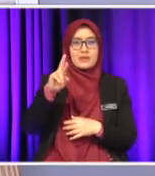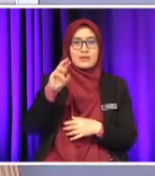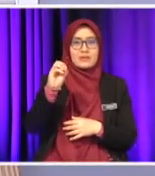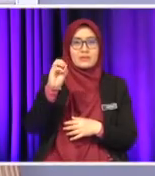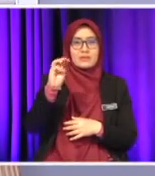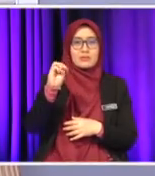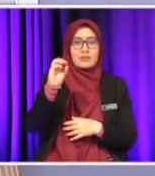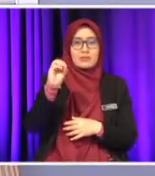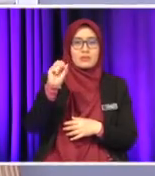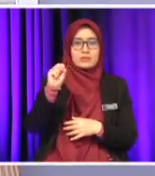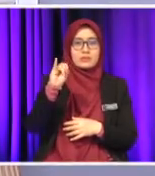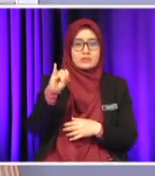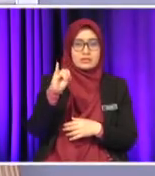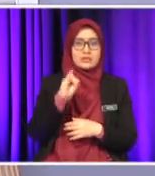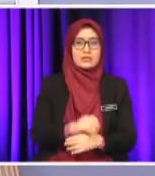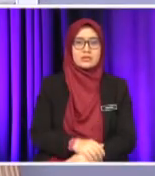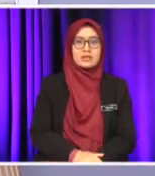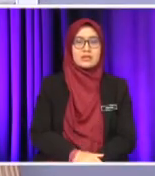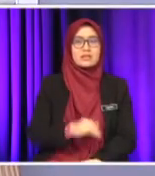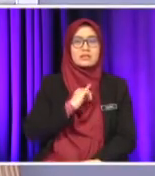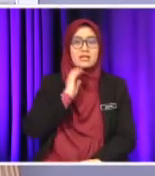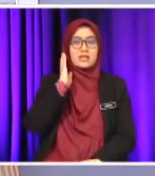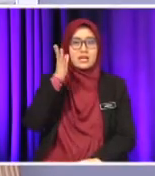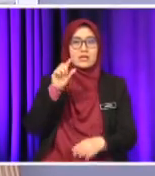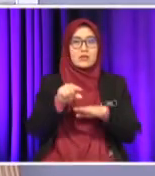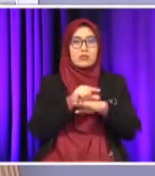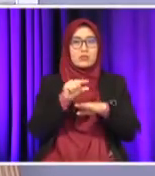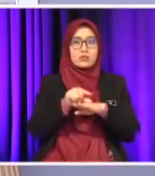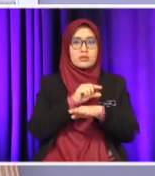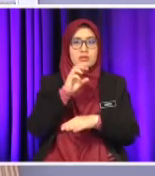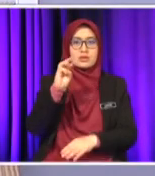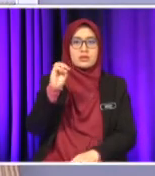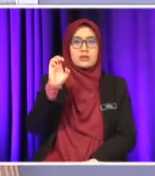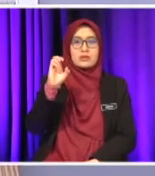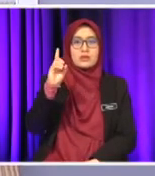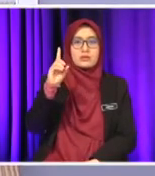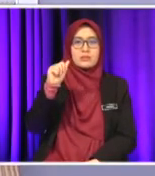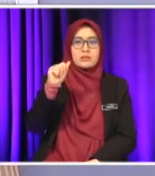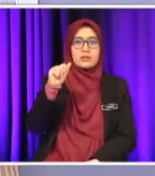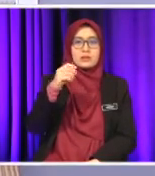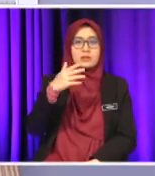nah promosi ini Cik Gus Saya akan menggunakan video-video sosial juga